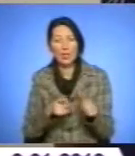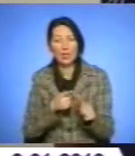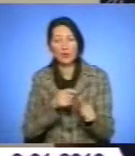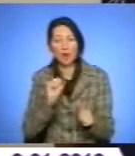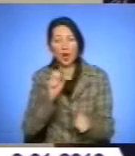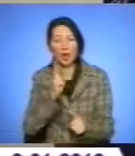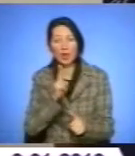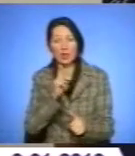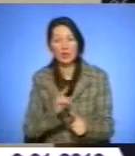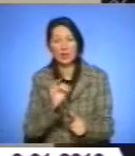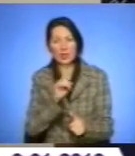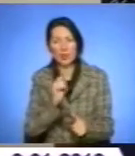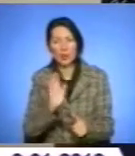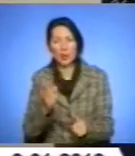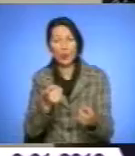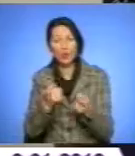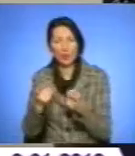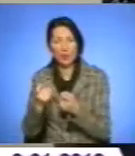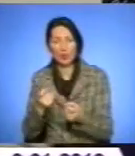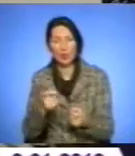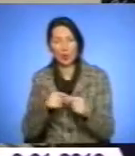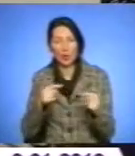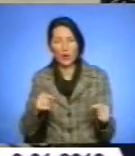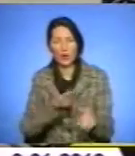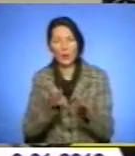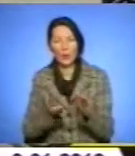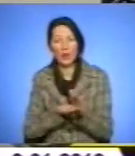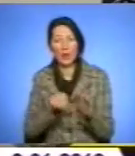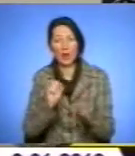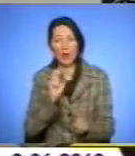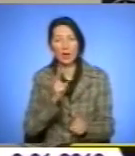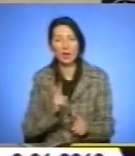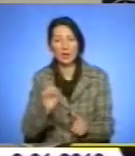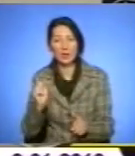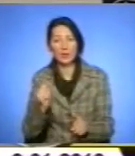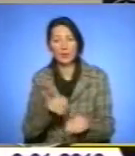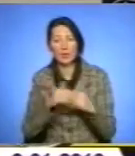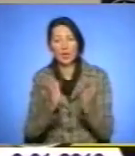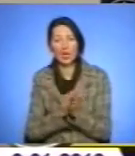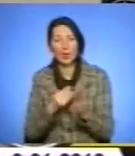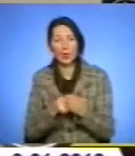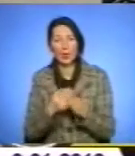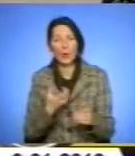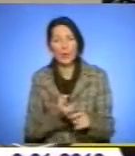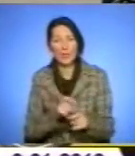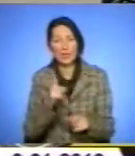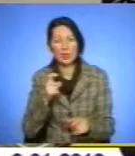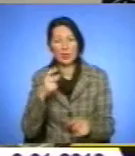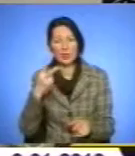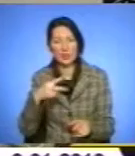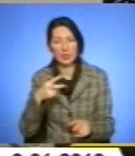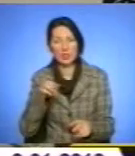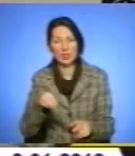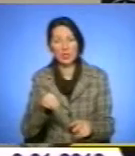було вже вилучено товарів під акцизної групи на загальну суму більше 123 тисяч гривень. В тому числі